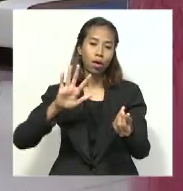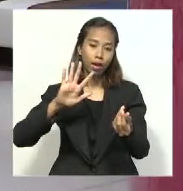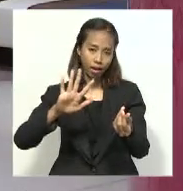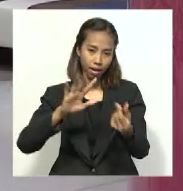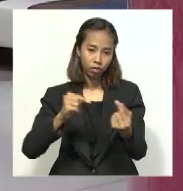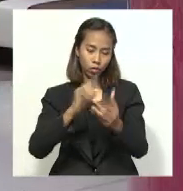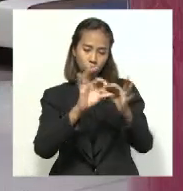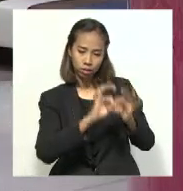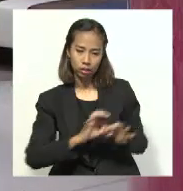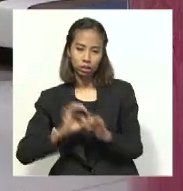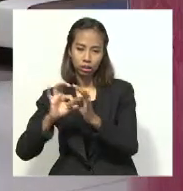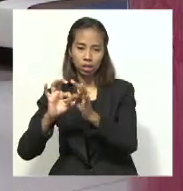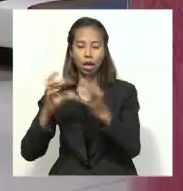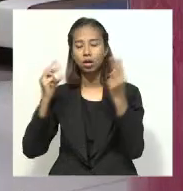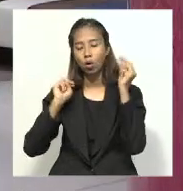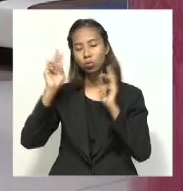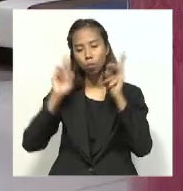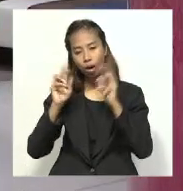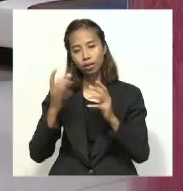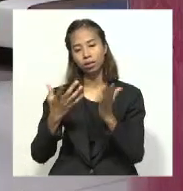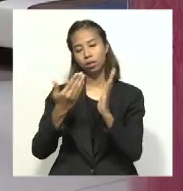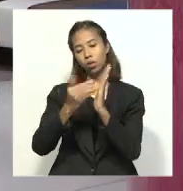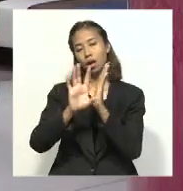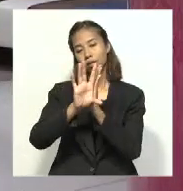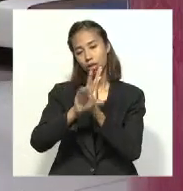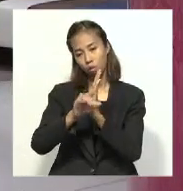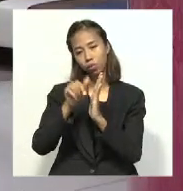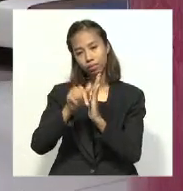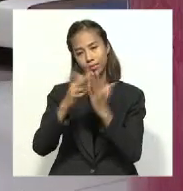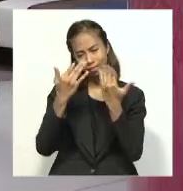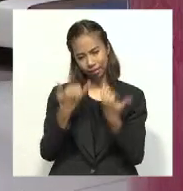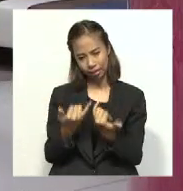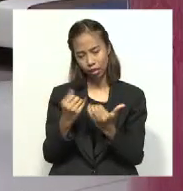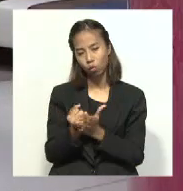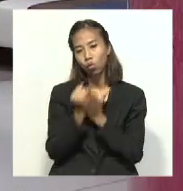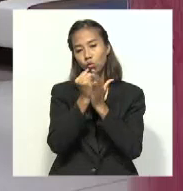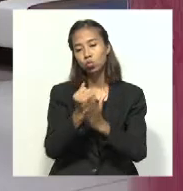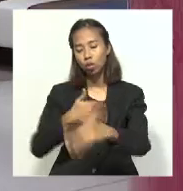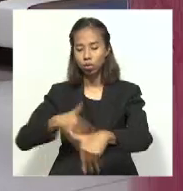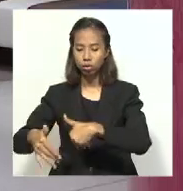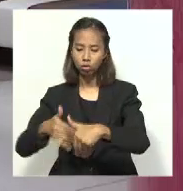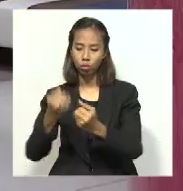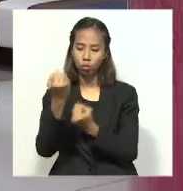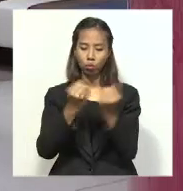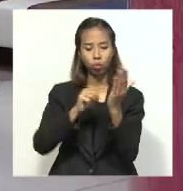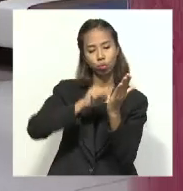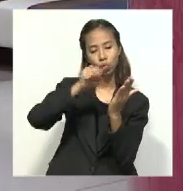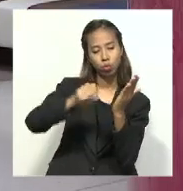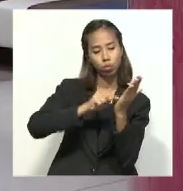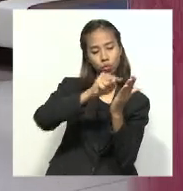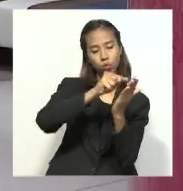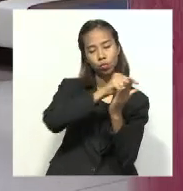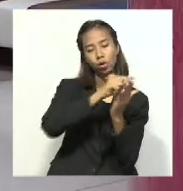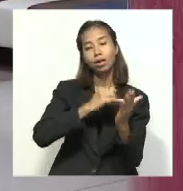นครสวรรค์เพชรบูรณ์และชัยภูมิซึ่งจะเป็นการช่วยอำนวยความสะดวกในการเดินทางให้กับประชาชนรวมถึงนะคะจะเป็นการเ